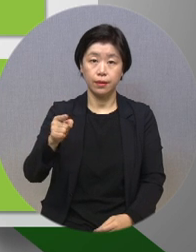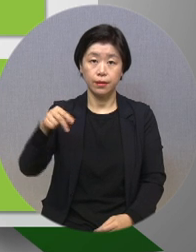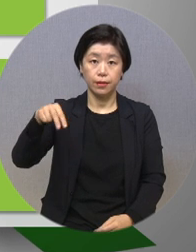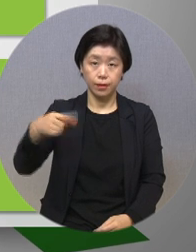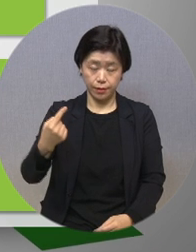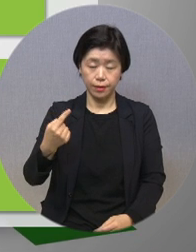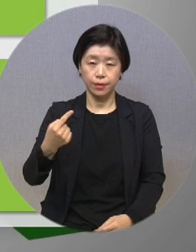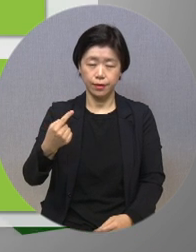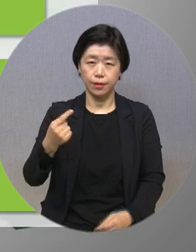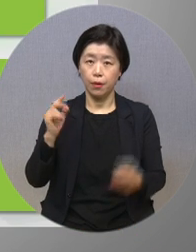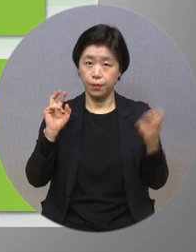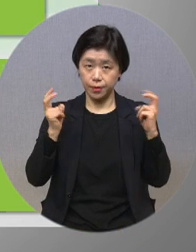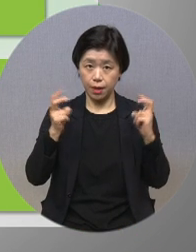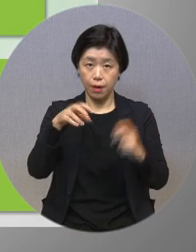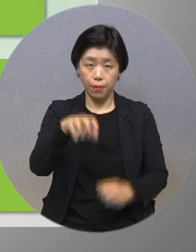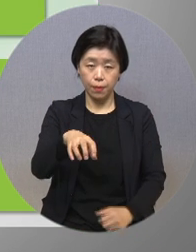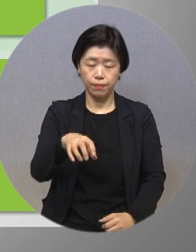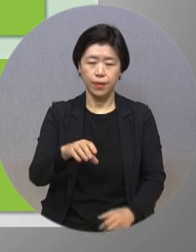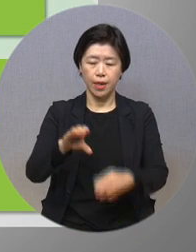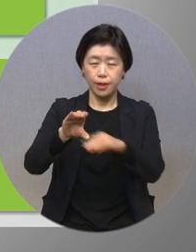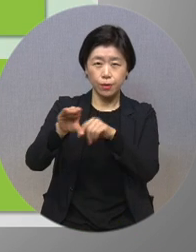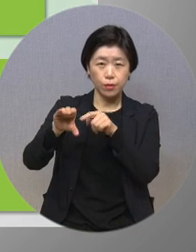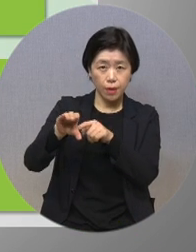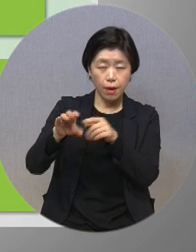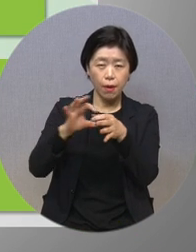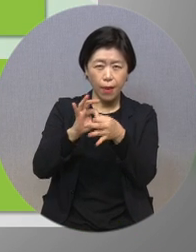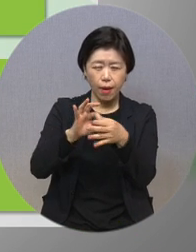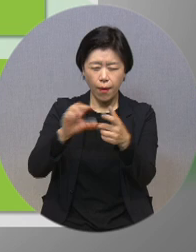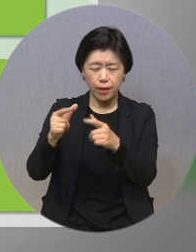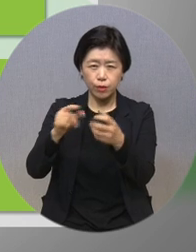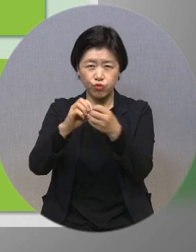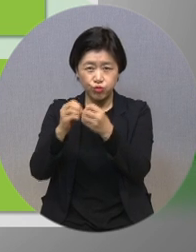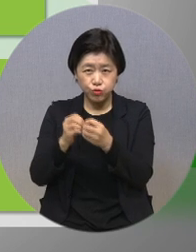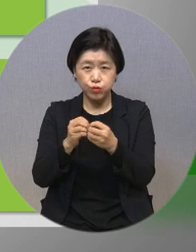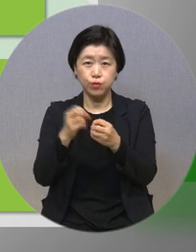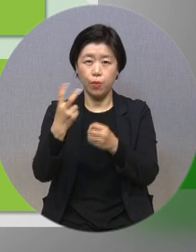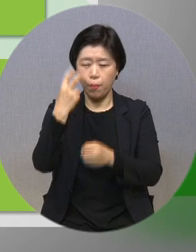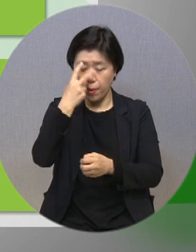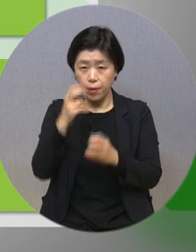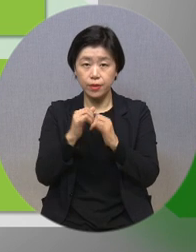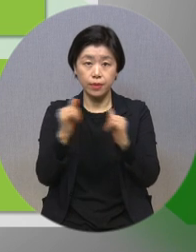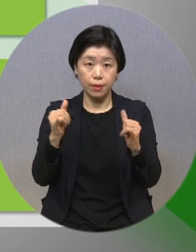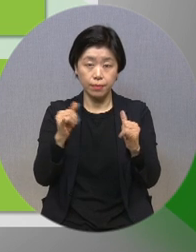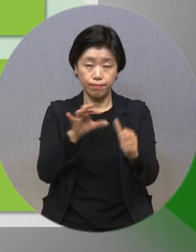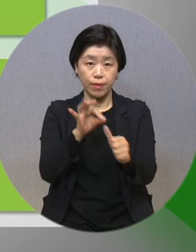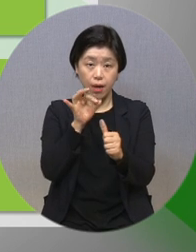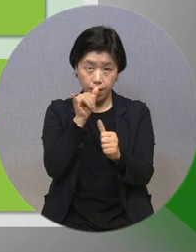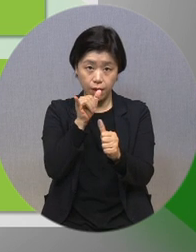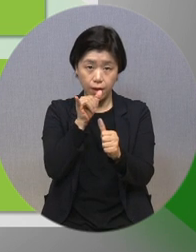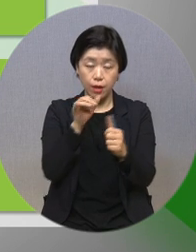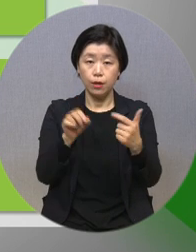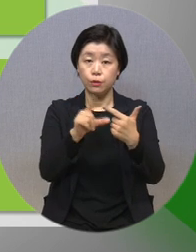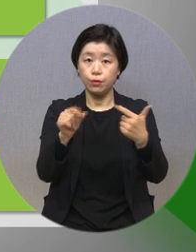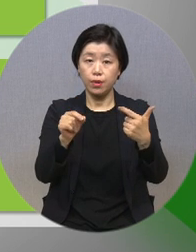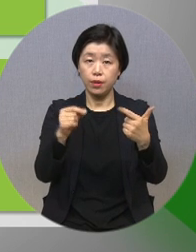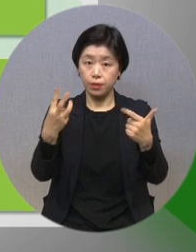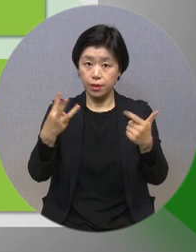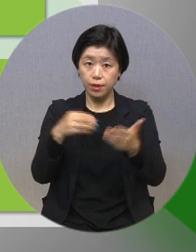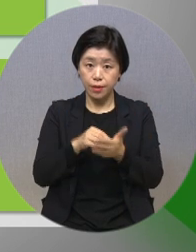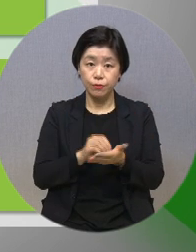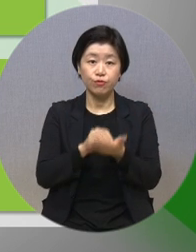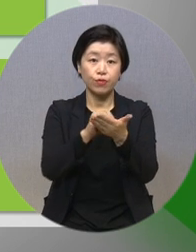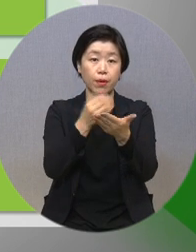주식회사 시그너스 전공에서 자동차 부품 조립 검사원을 모집합니다. 접수 마감일은 6월 3일까지며